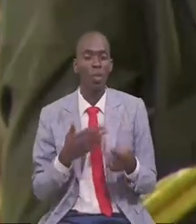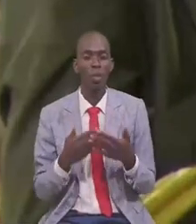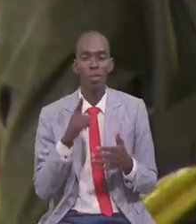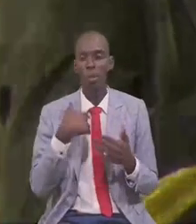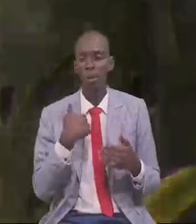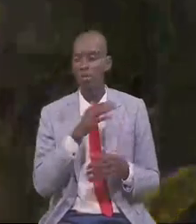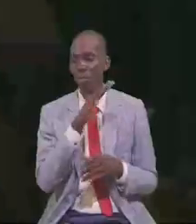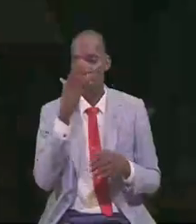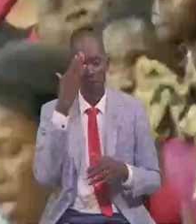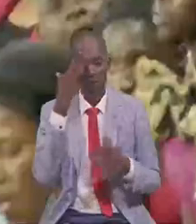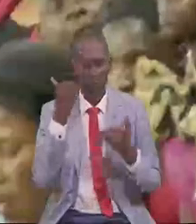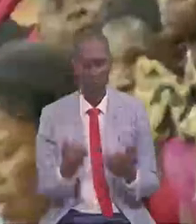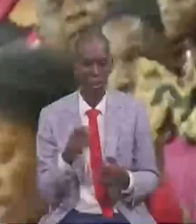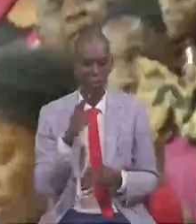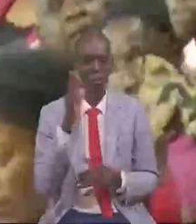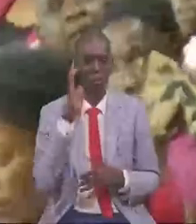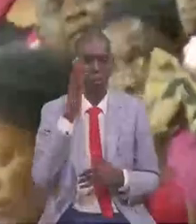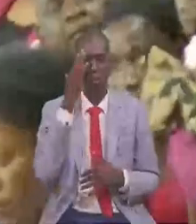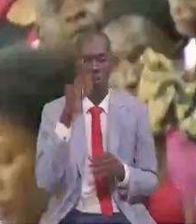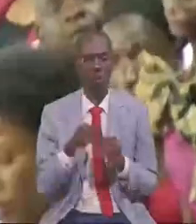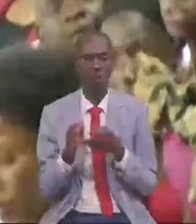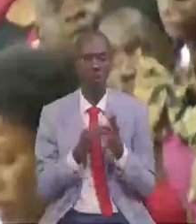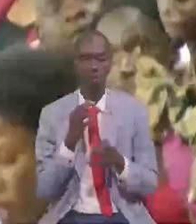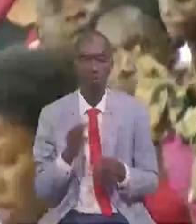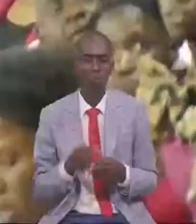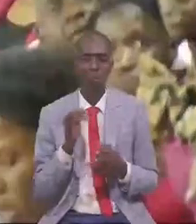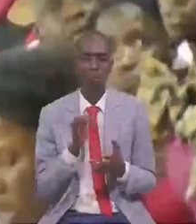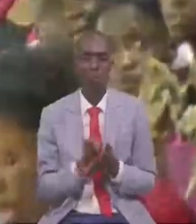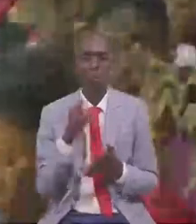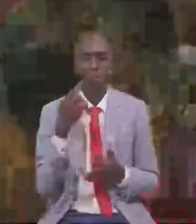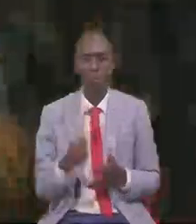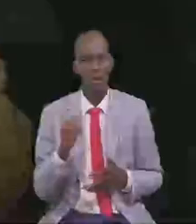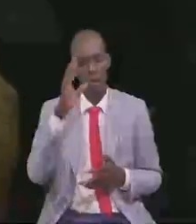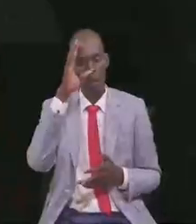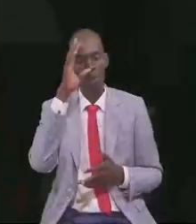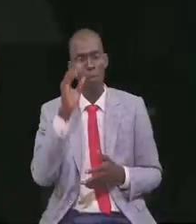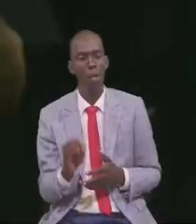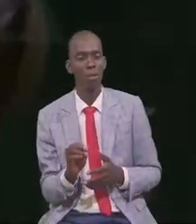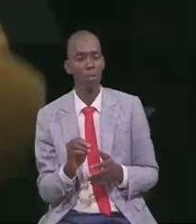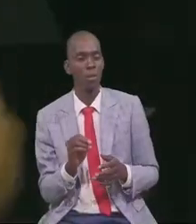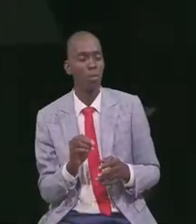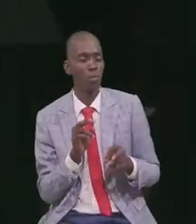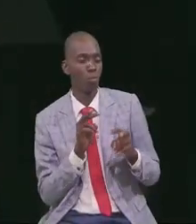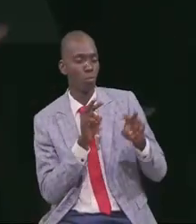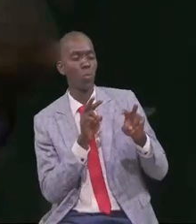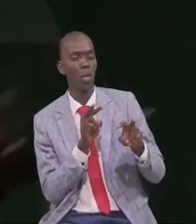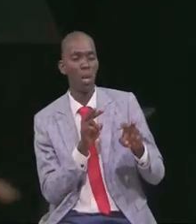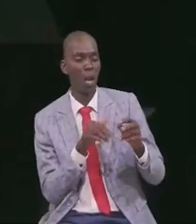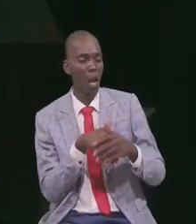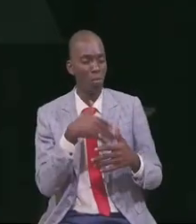connaître ça maintenant. L'homme, voyez-le, au dehors, guéri.